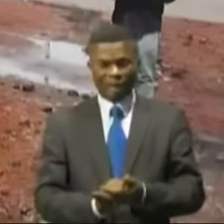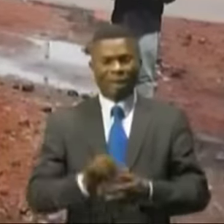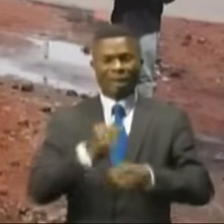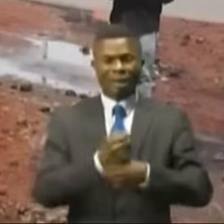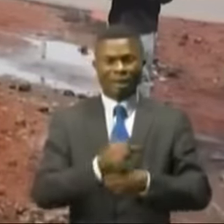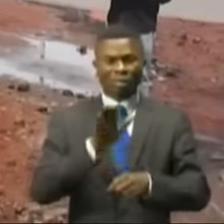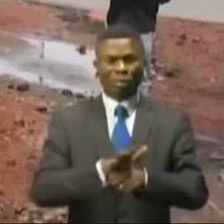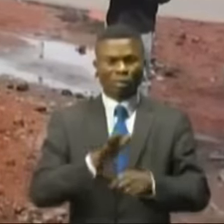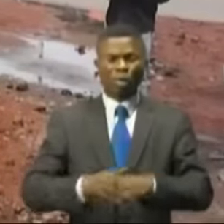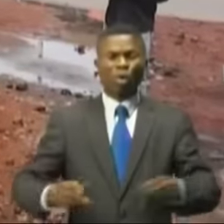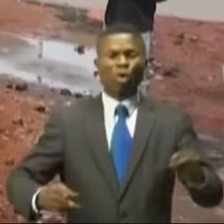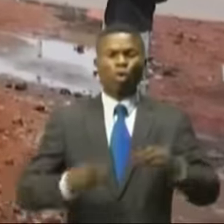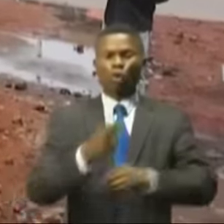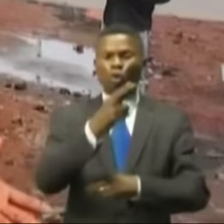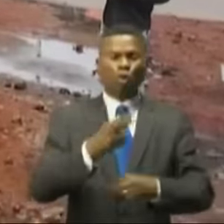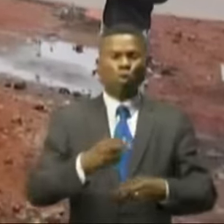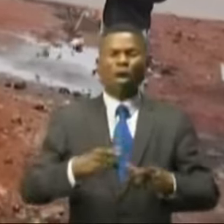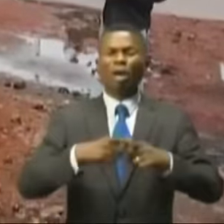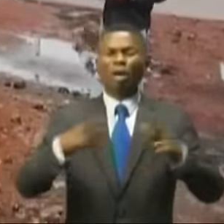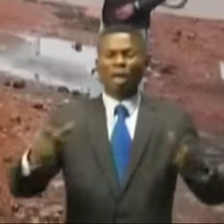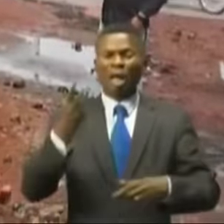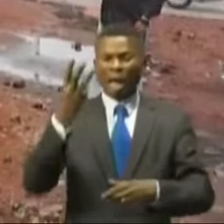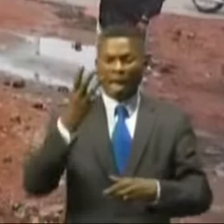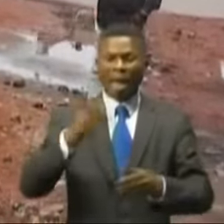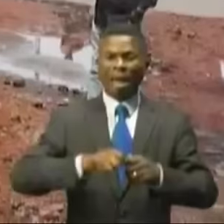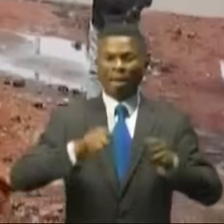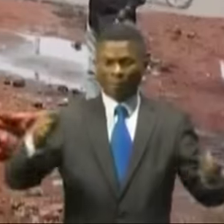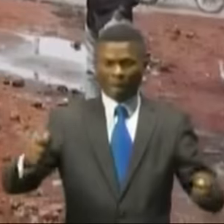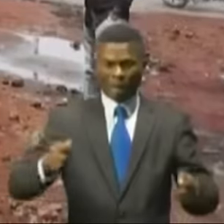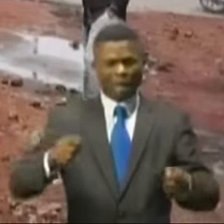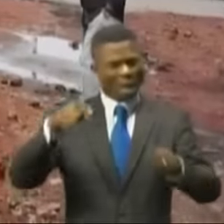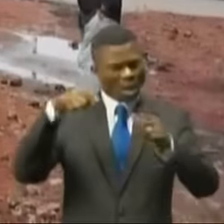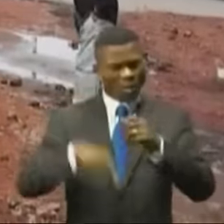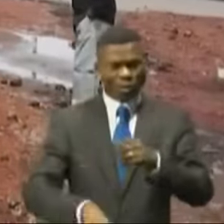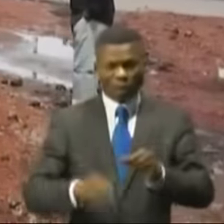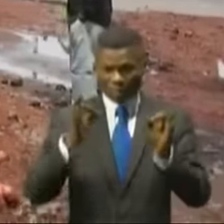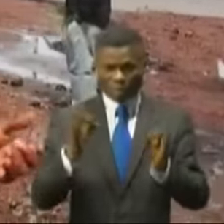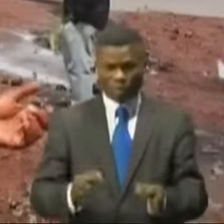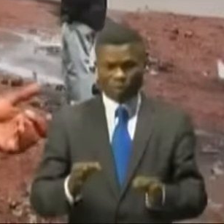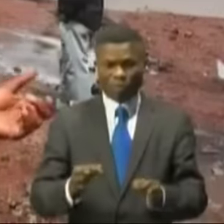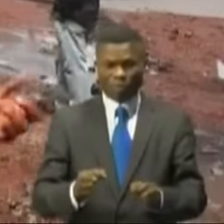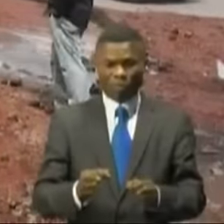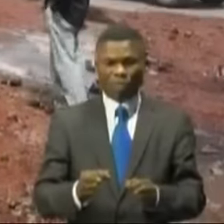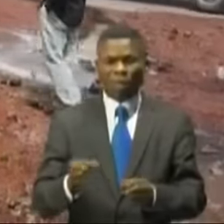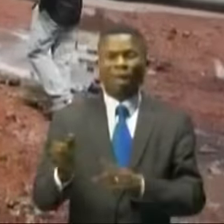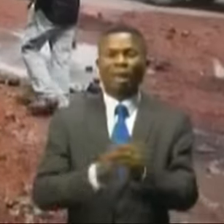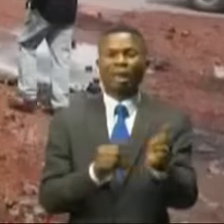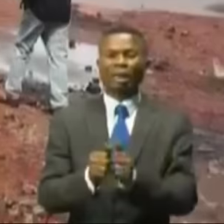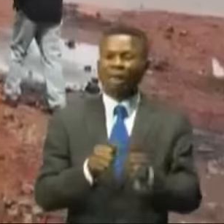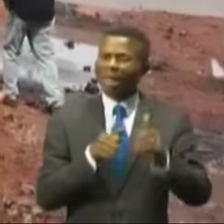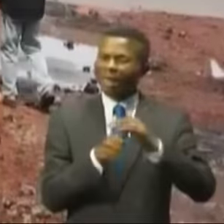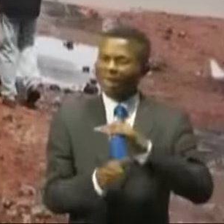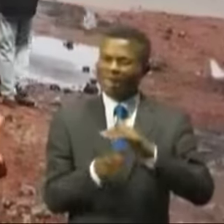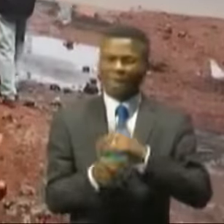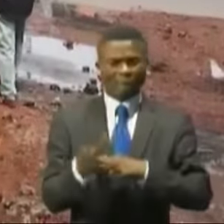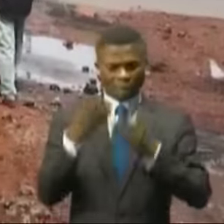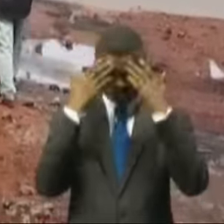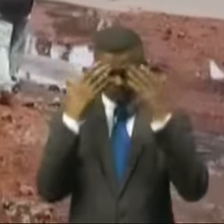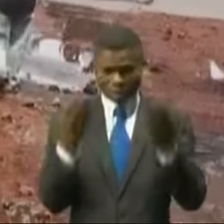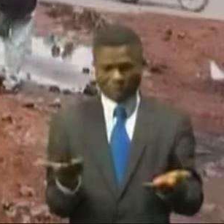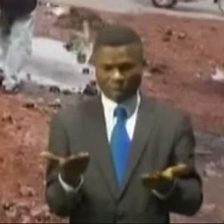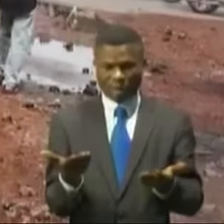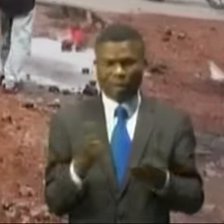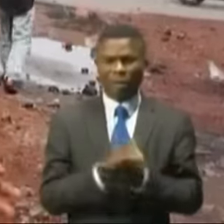une fissuration longue de 1 mètre que nous voyons, mais on ne sait pas s'il y a eu un développement qui est caché, qui est à l'intérieur du